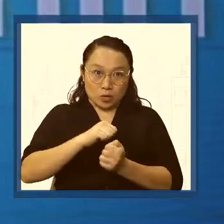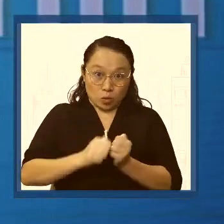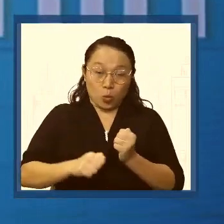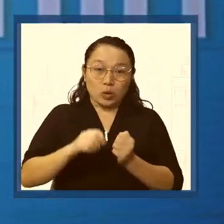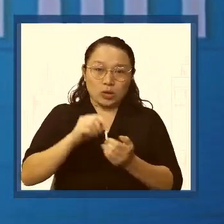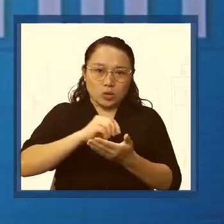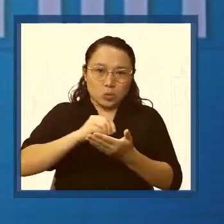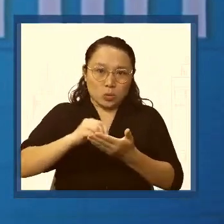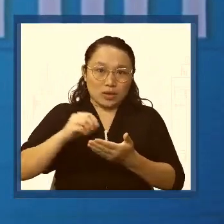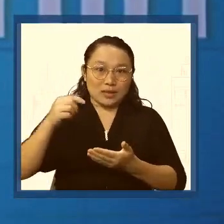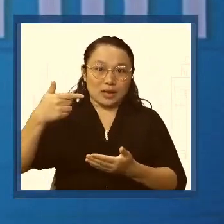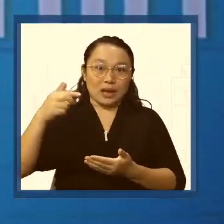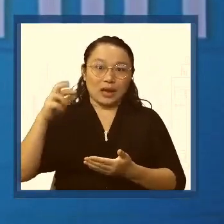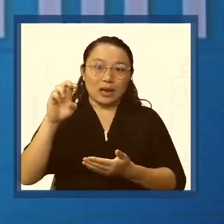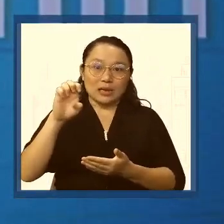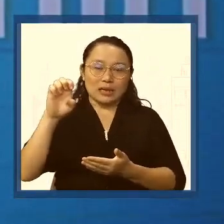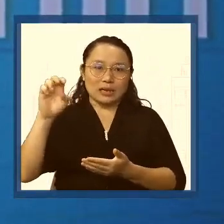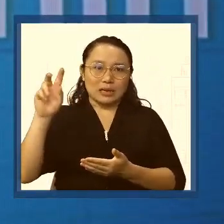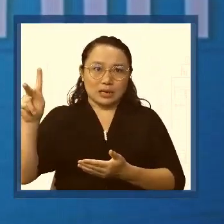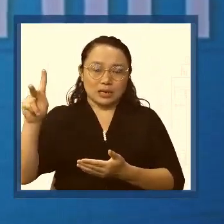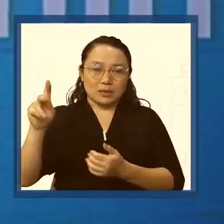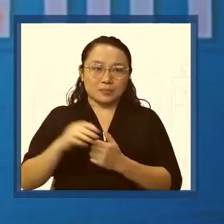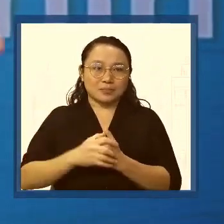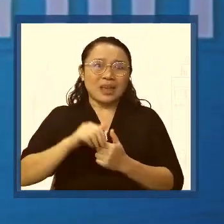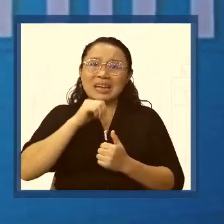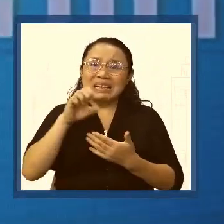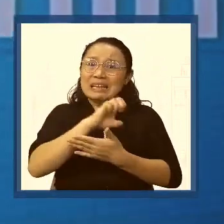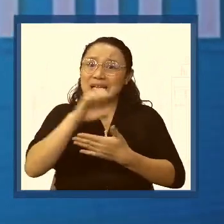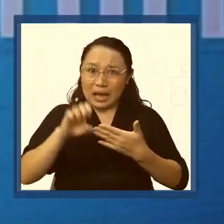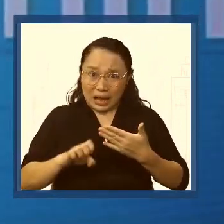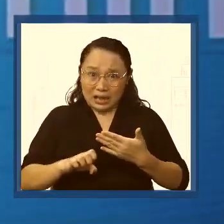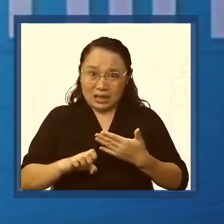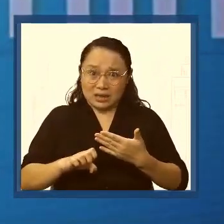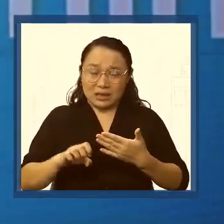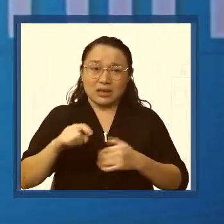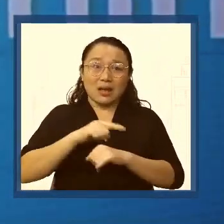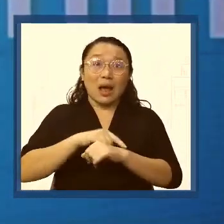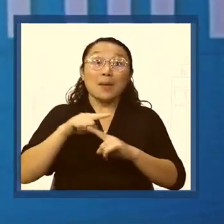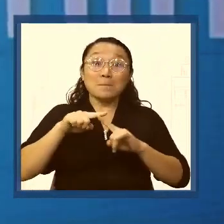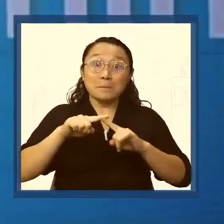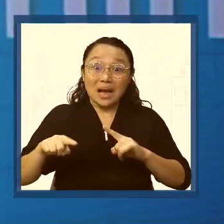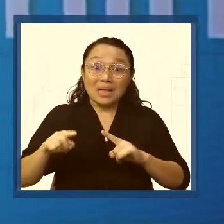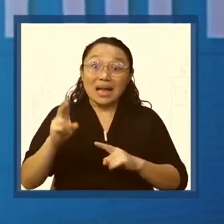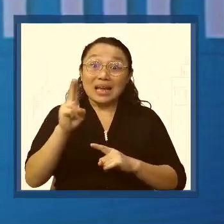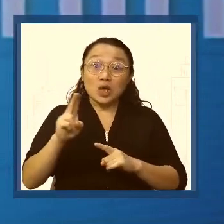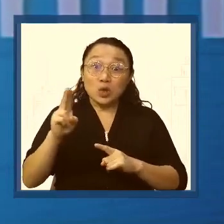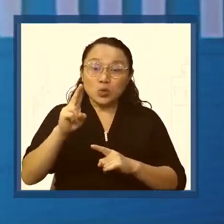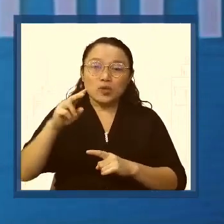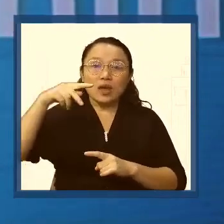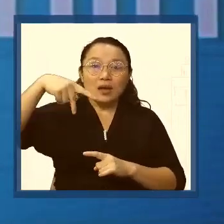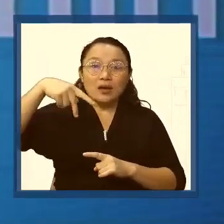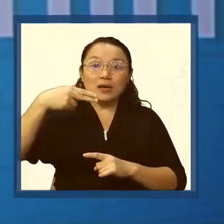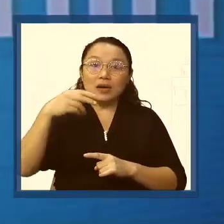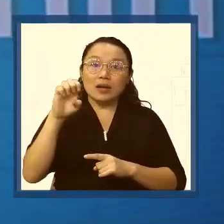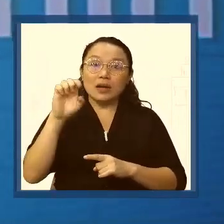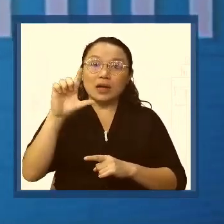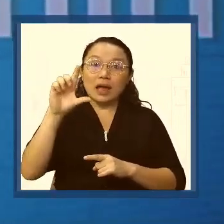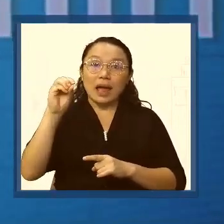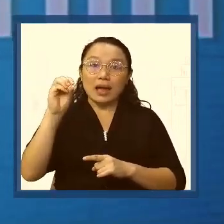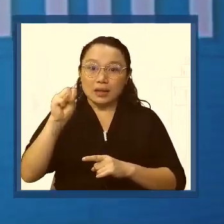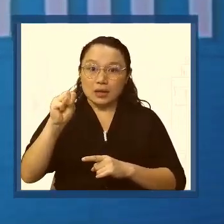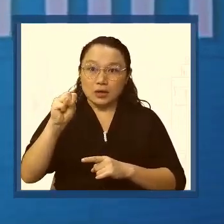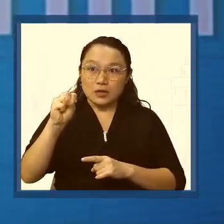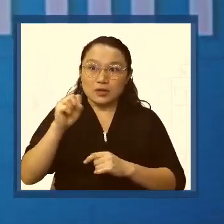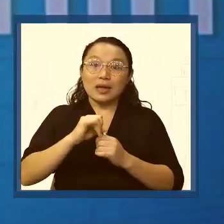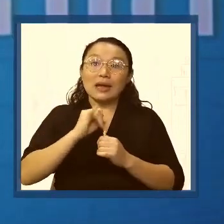Grego. Naghulugan siya dili yung tapos nga panato nga nawala na. Apan ang Greek word gigamit gitawag siya telos. It means to say,